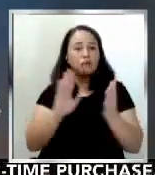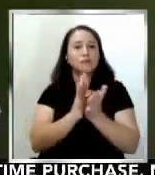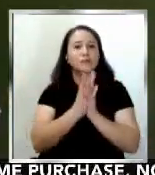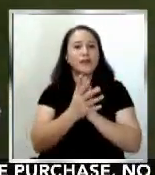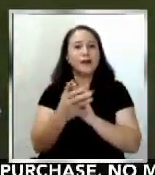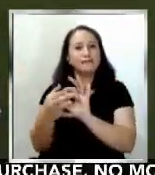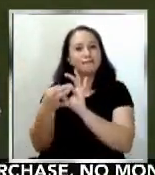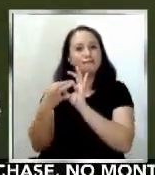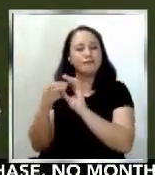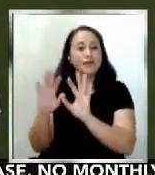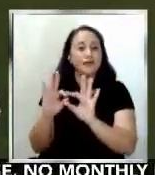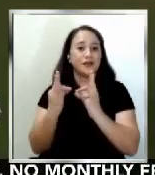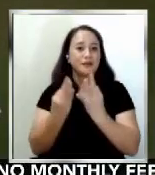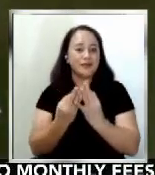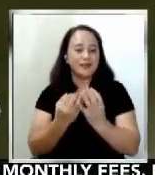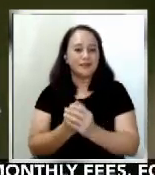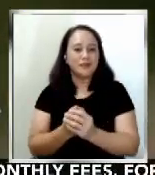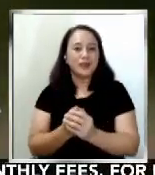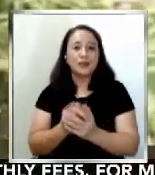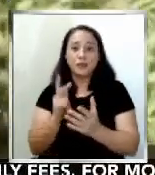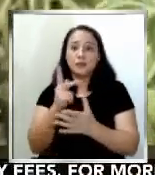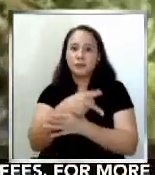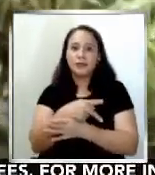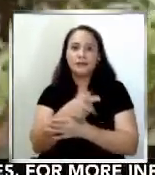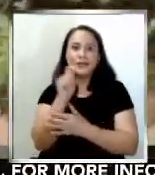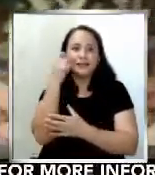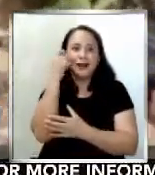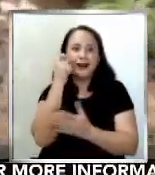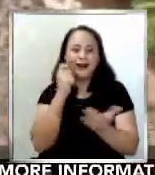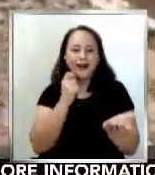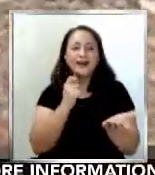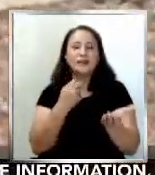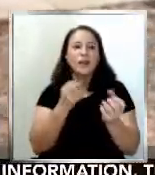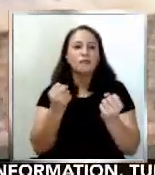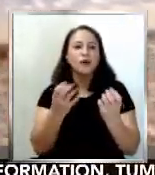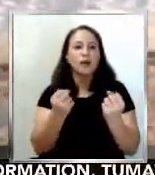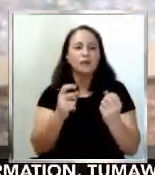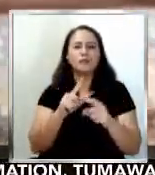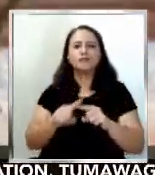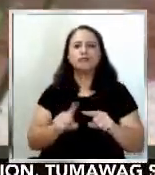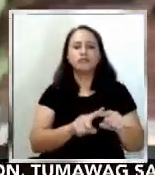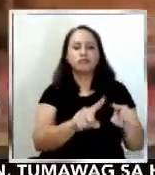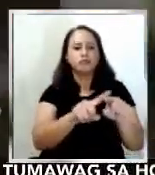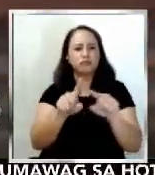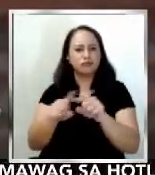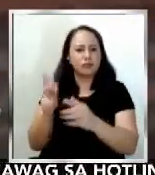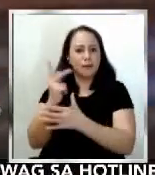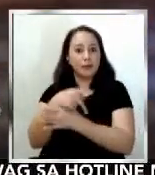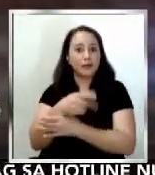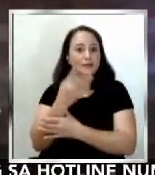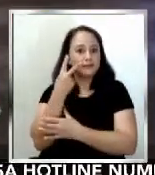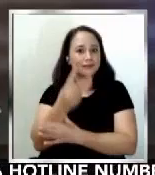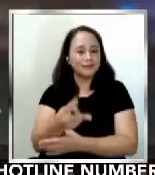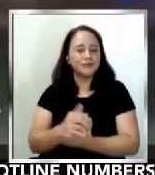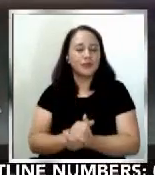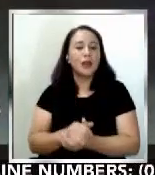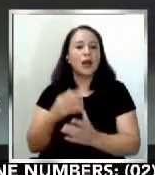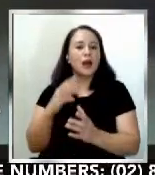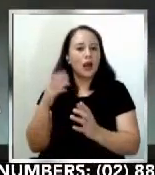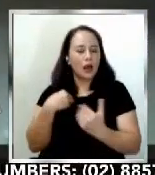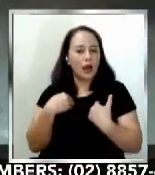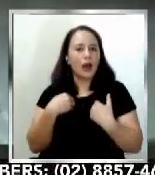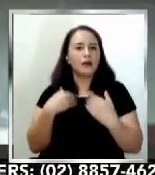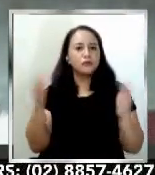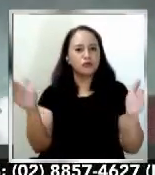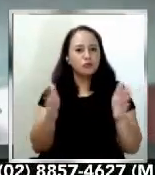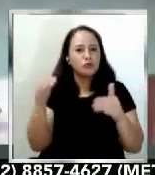pamilya. Plantita rin si Casey, kaya marami at iba't iba ang mga pananim doon. Mayroon din silang mini swimming pool na